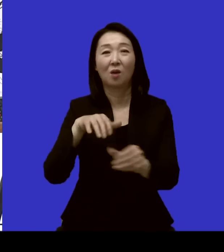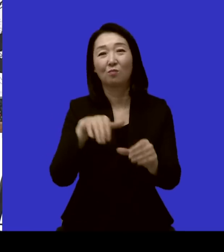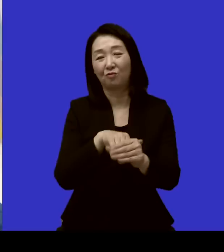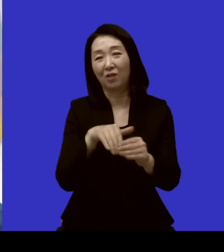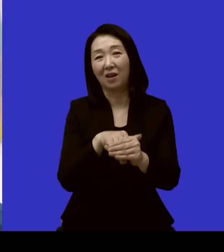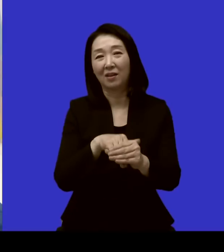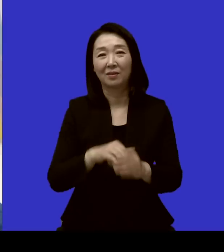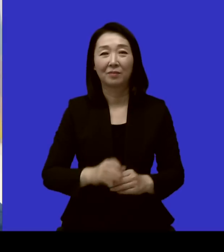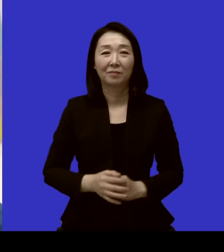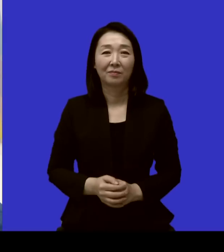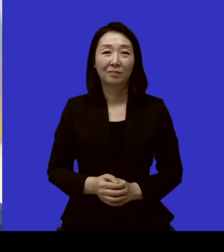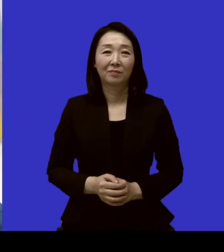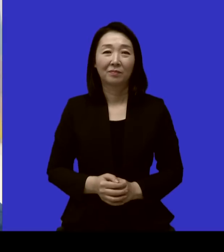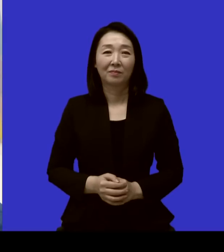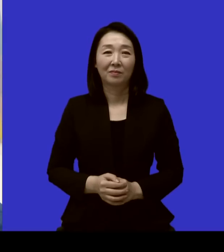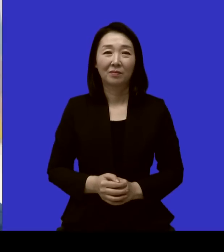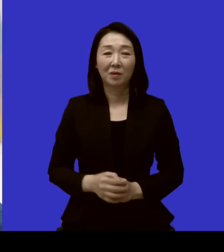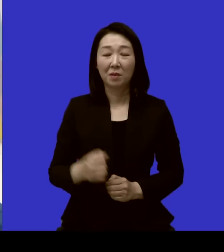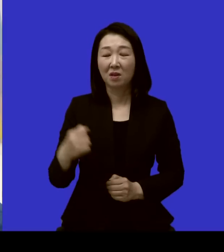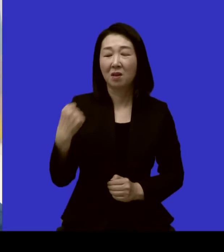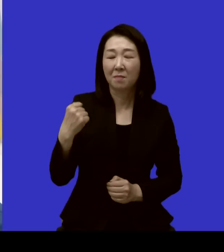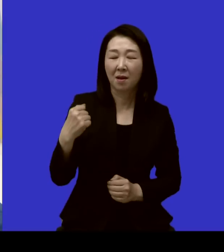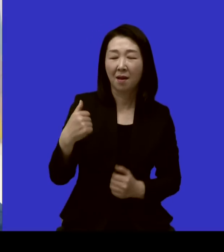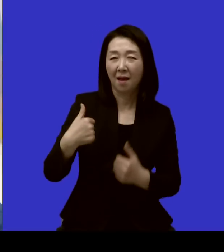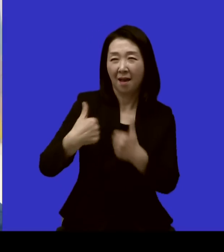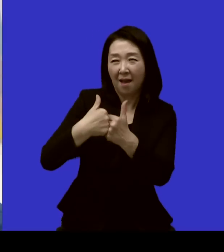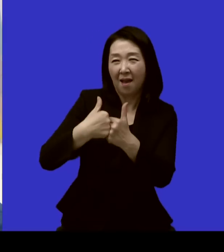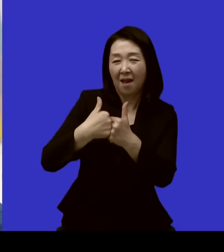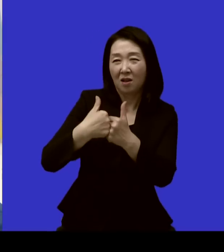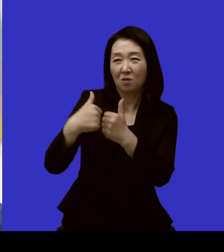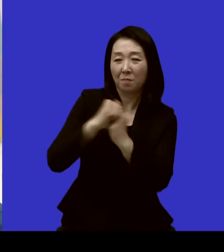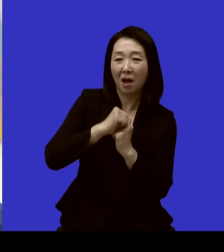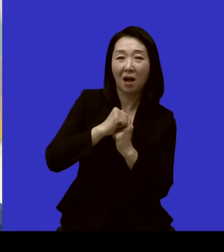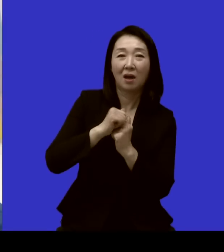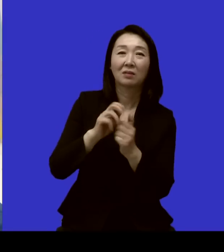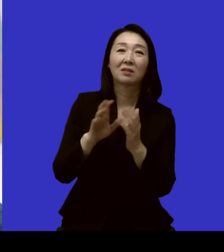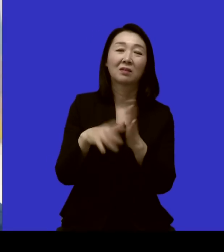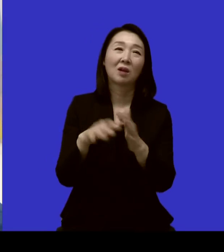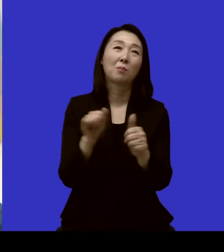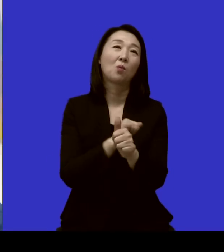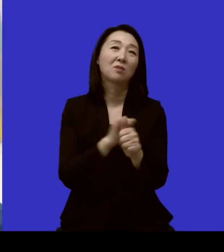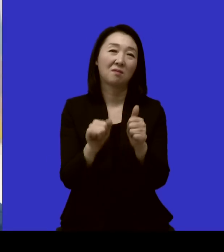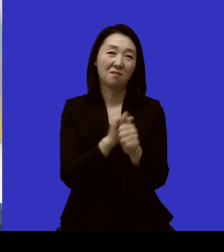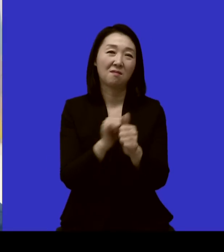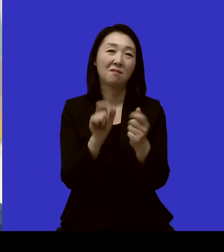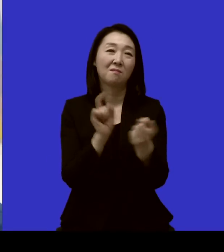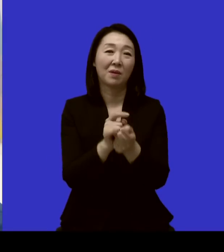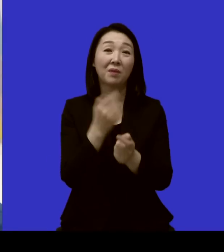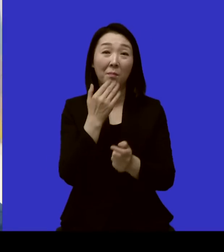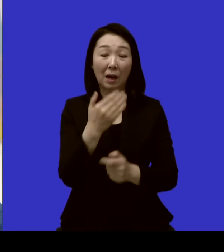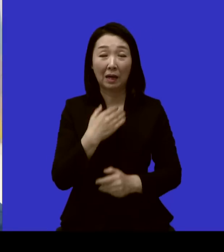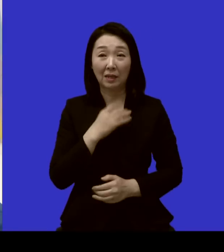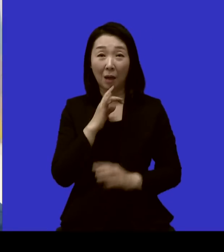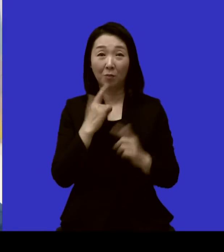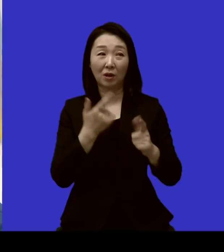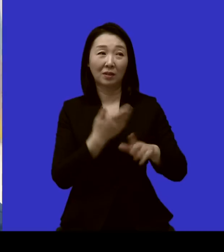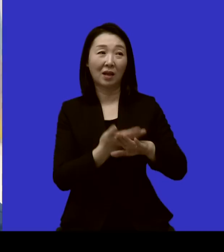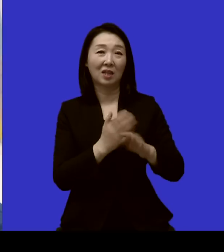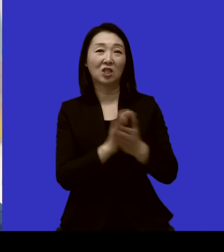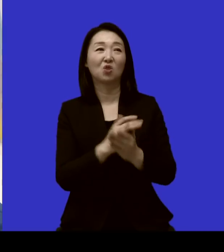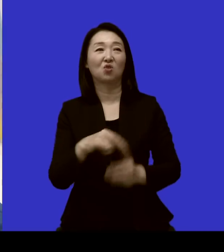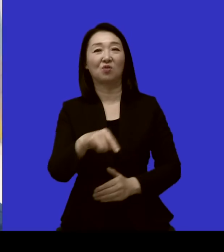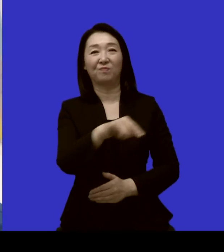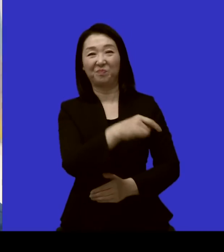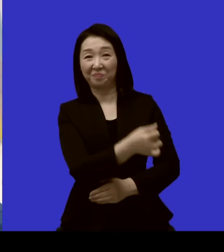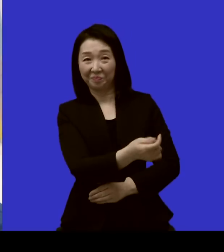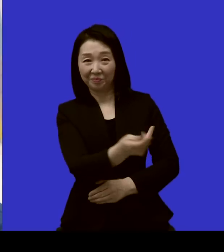때문에 네네. 이제 힘에서 밀리면은 항상 이제 폭력의 당사자가 되었었고 저만 네. 그런 게 아니라 다른 친구들도 이제 조금